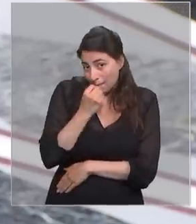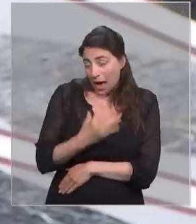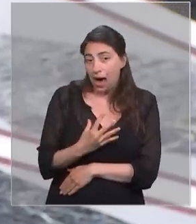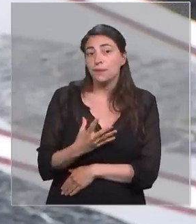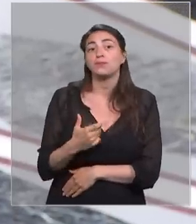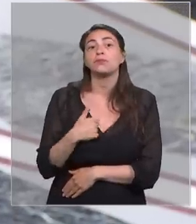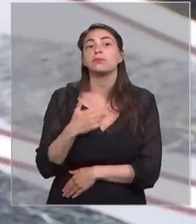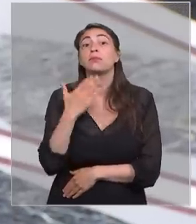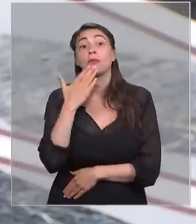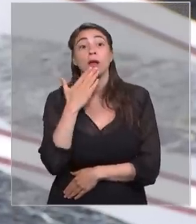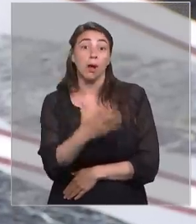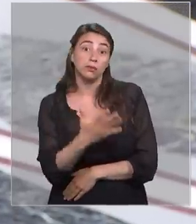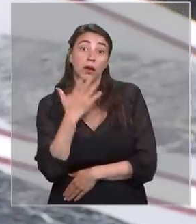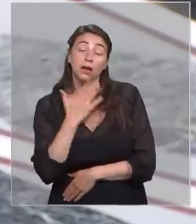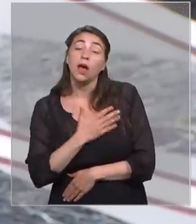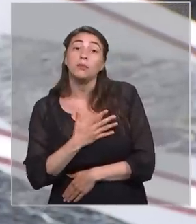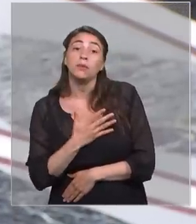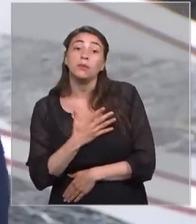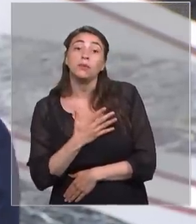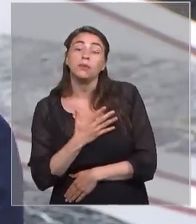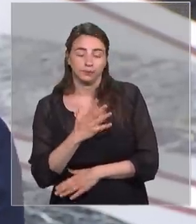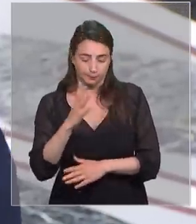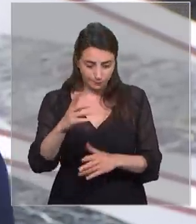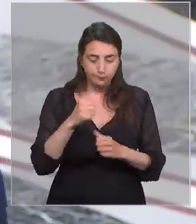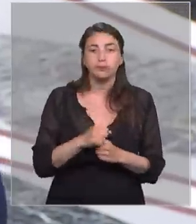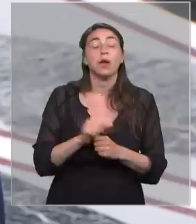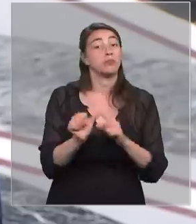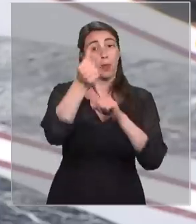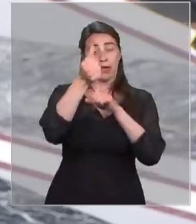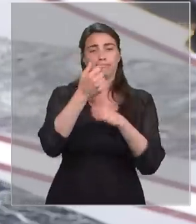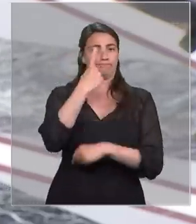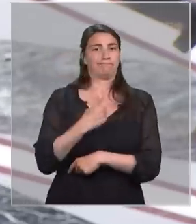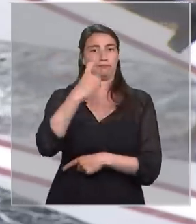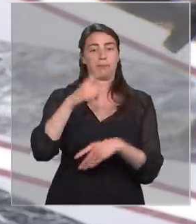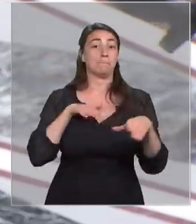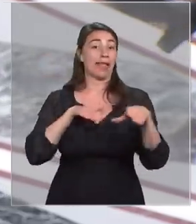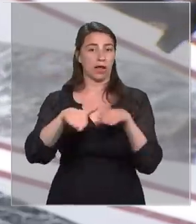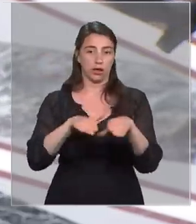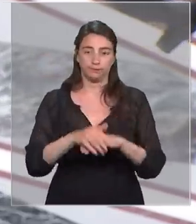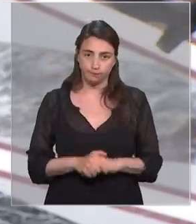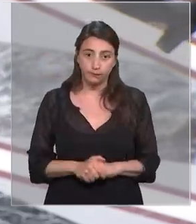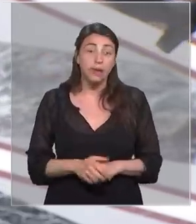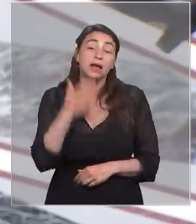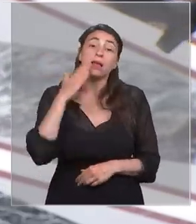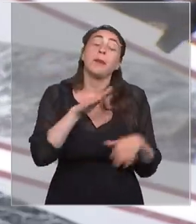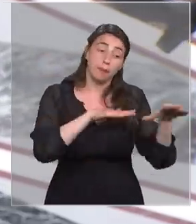Merci, c'est très agréable. Madame la députée, vous interrogez d'abord sur la méthode. La méthode, moi, vous savez, je crois aussi aux